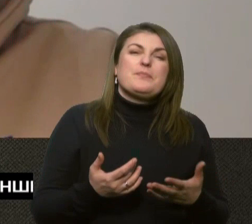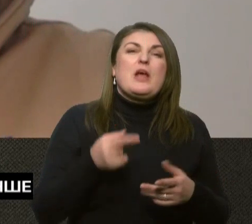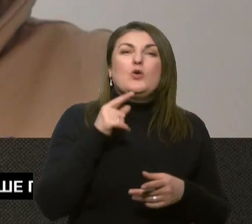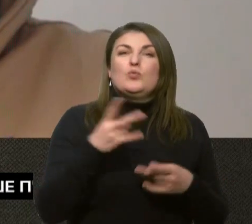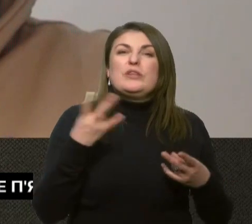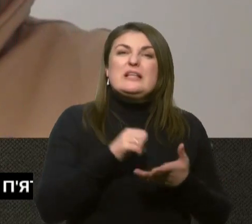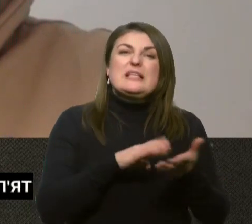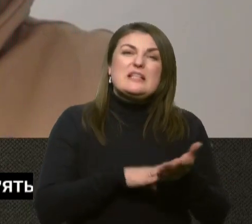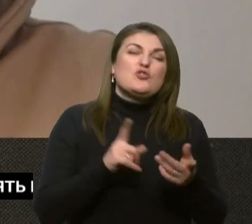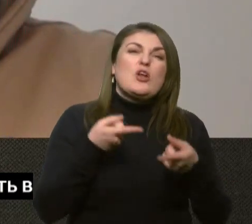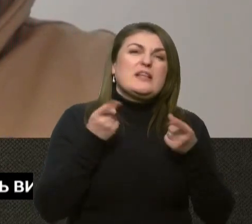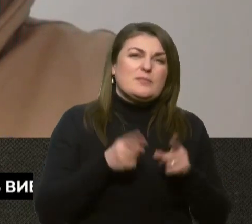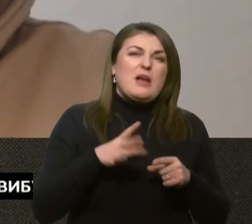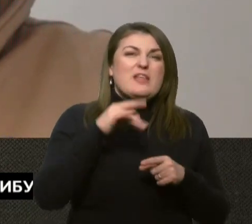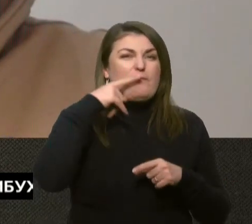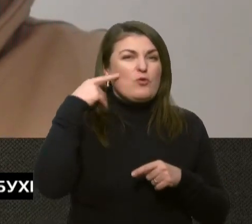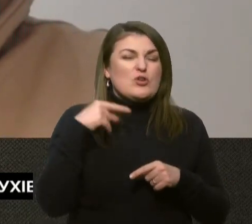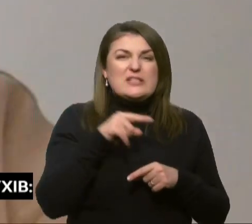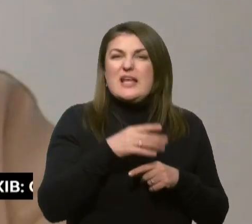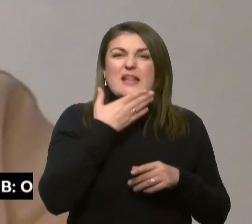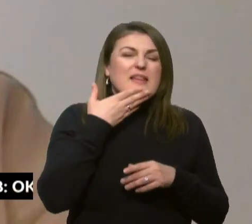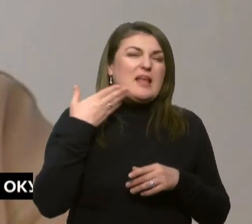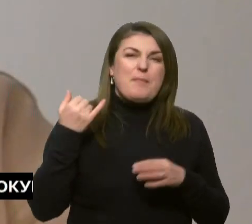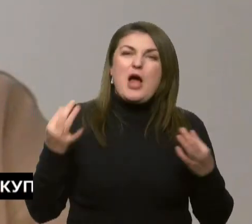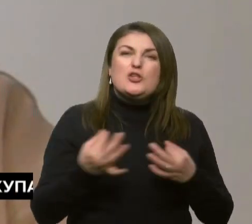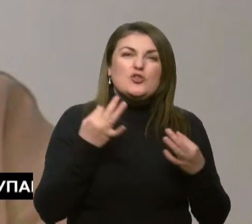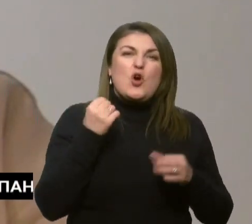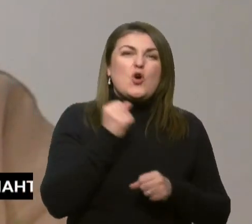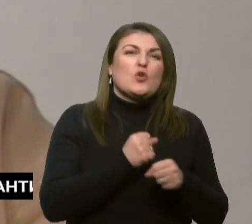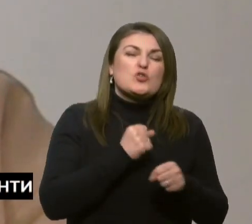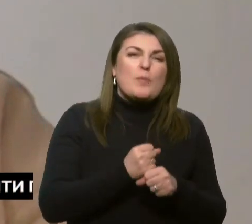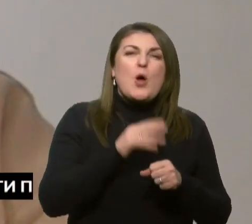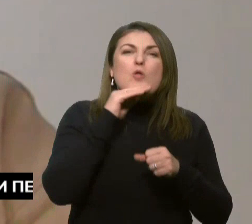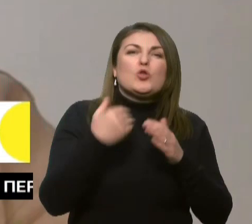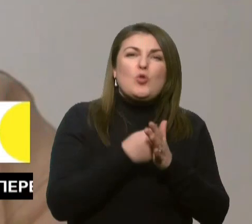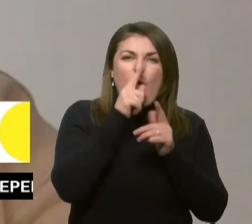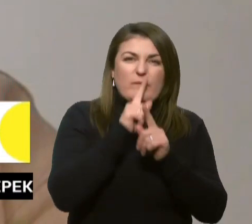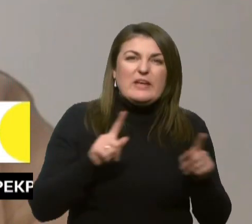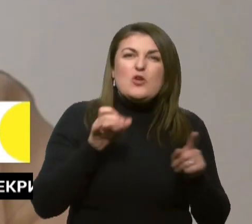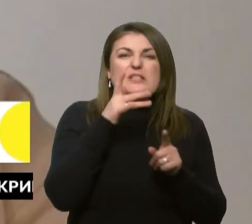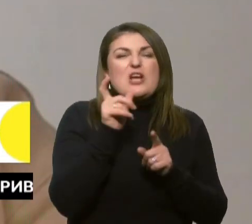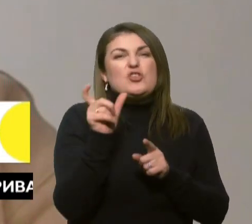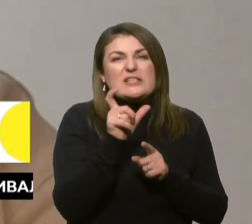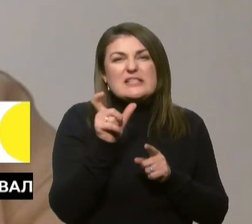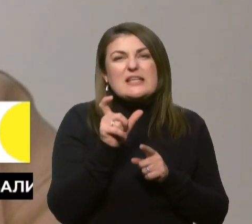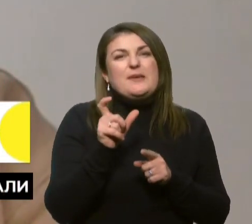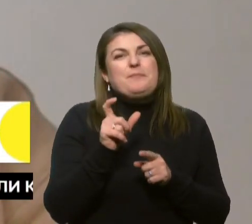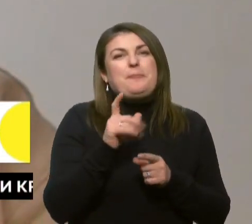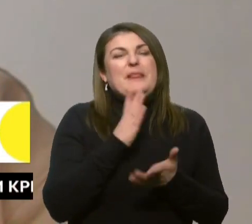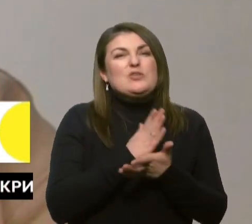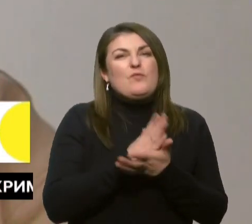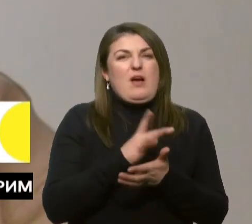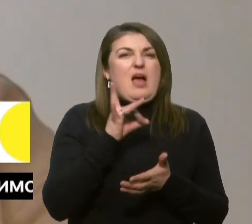Тут слід зазначити, що насправді в Росії немає нічого розробленого новітнього за часи безпосереднього